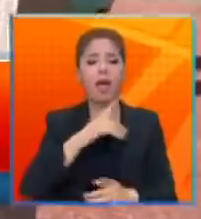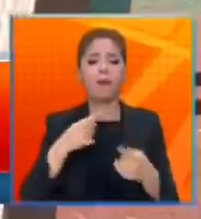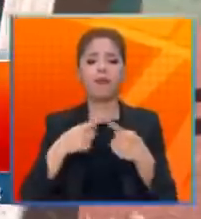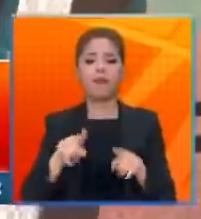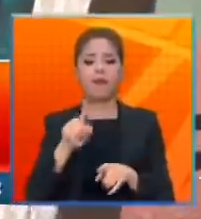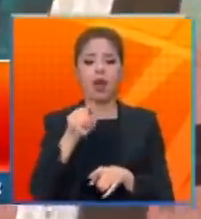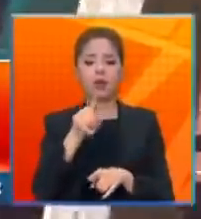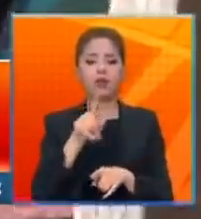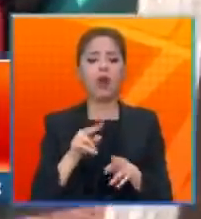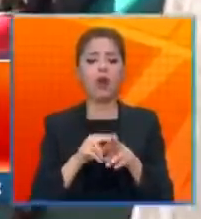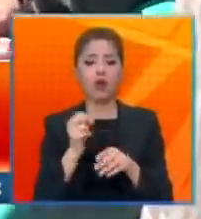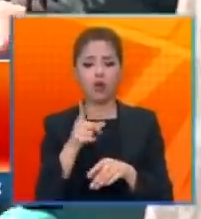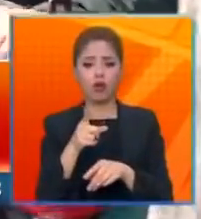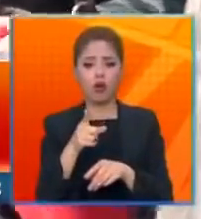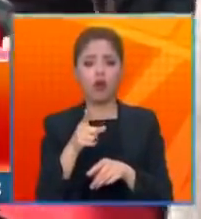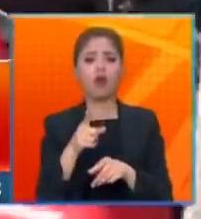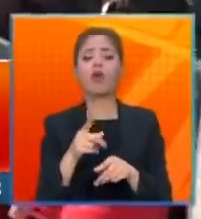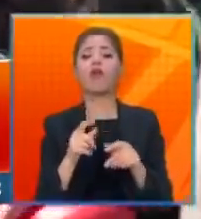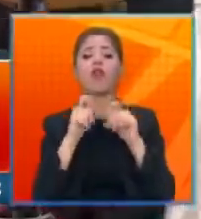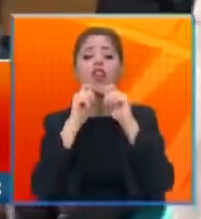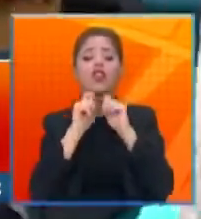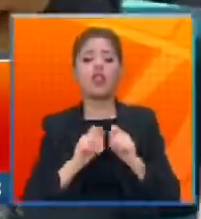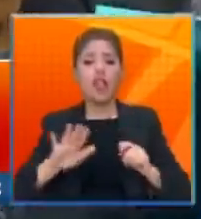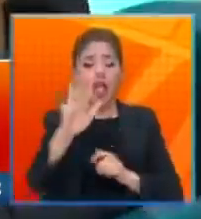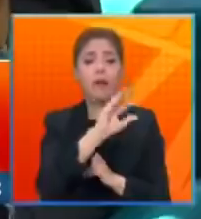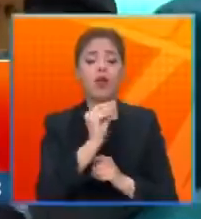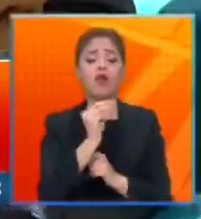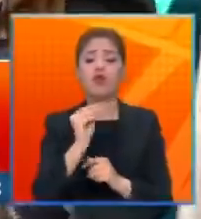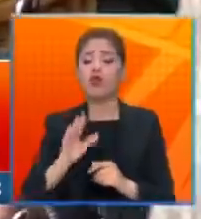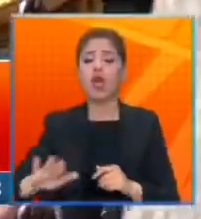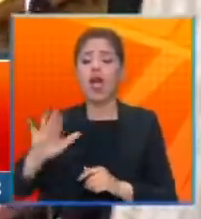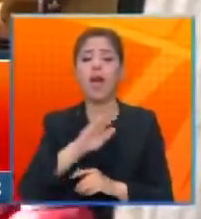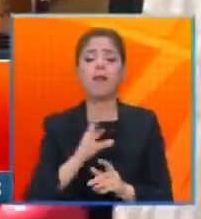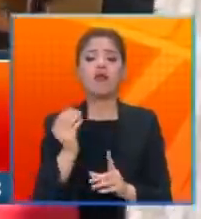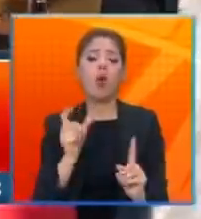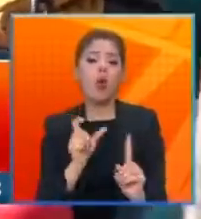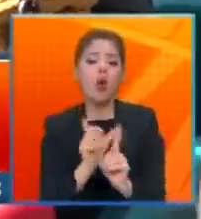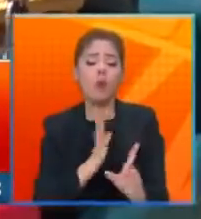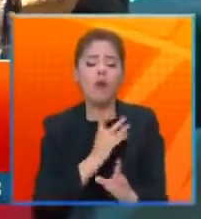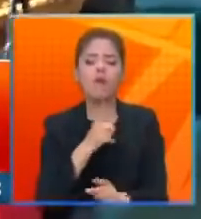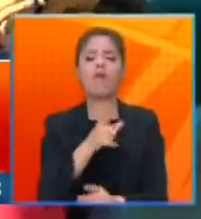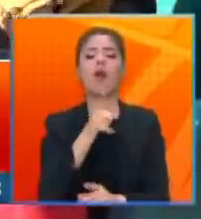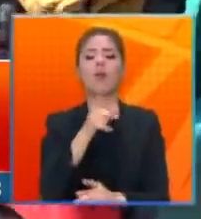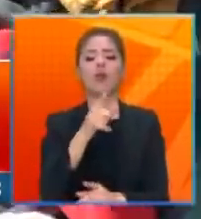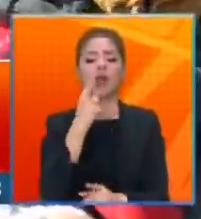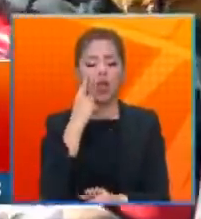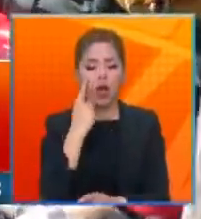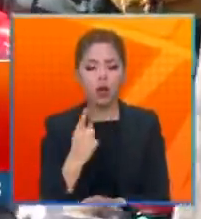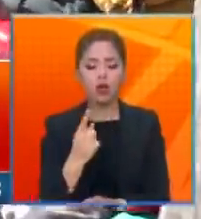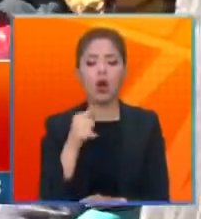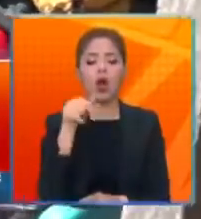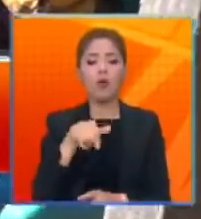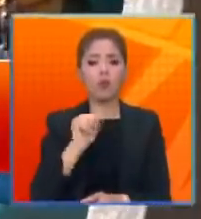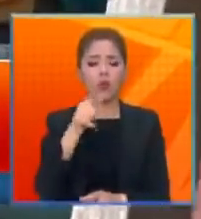az görünmesinin nedeni Çinlilerin çocuklarını çok iyi korumaları olarak, yani evden hiç çıkarmamaları olarak gösteriliyor. Ama yine